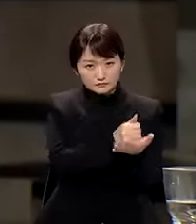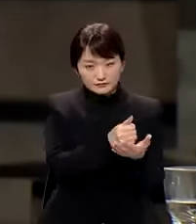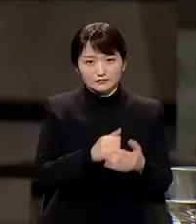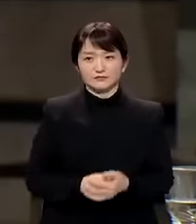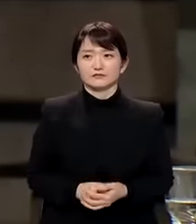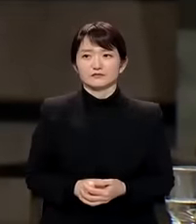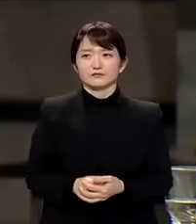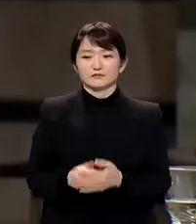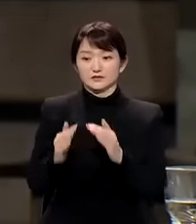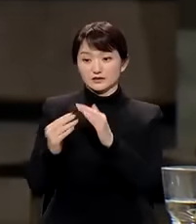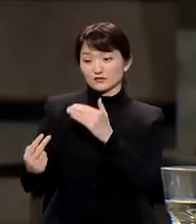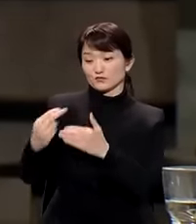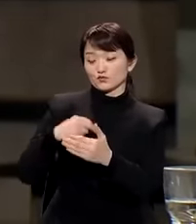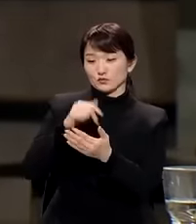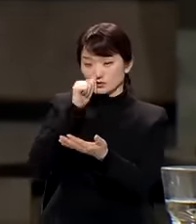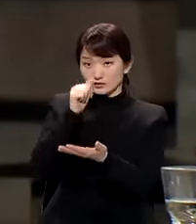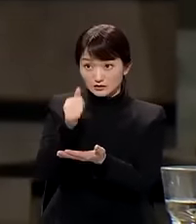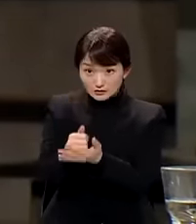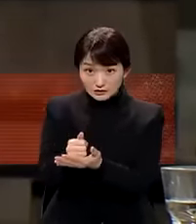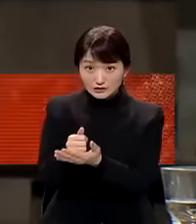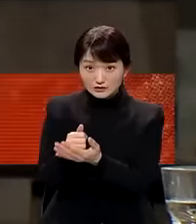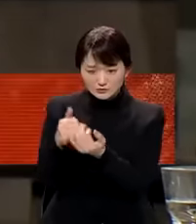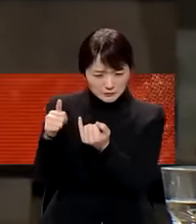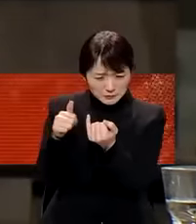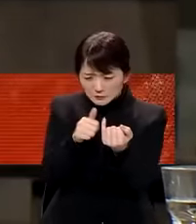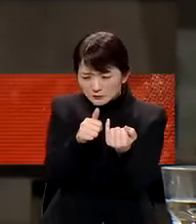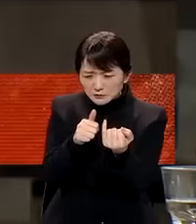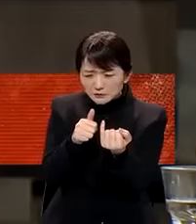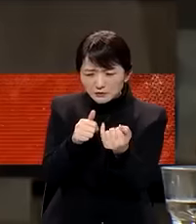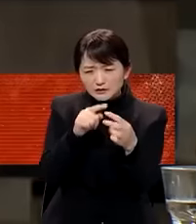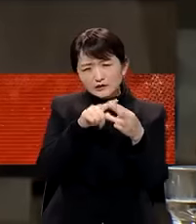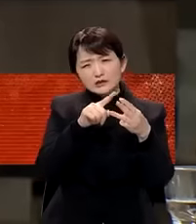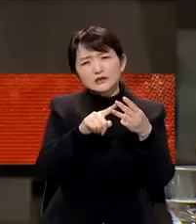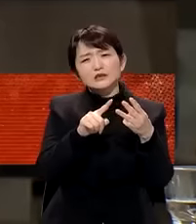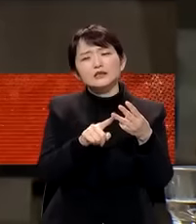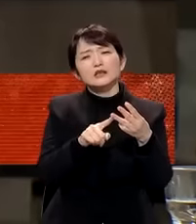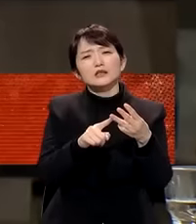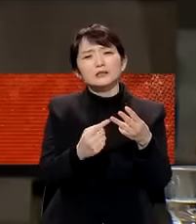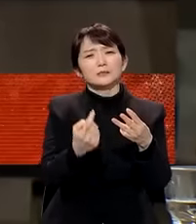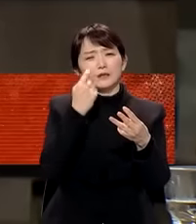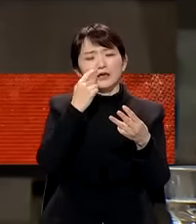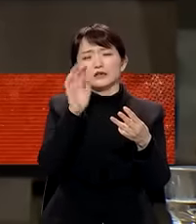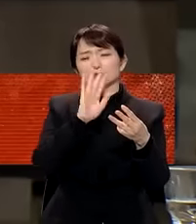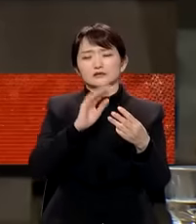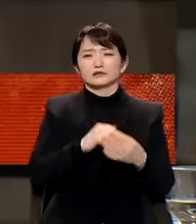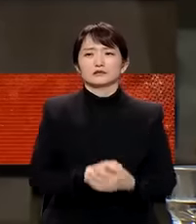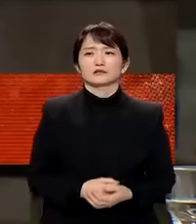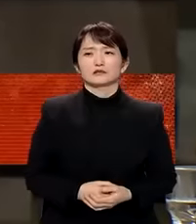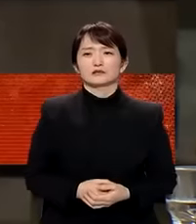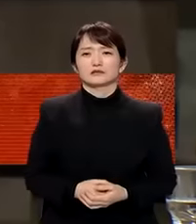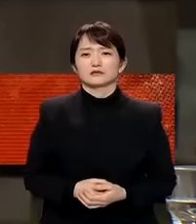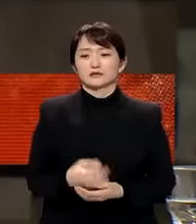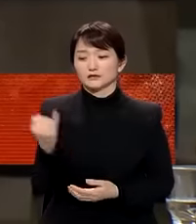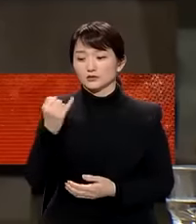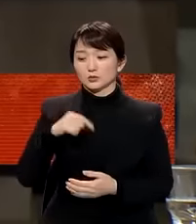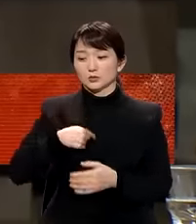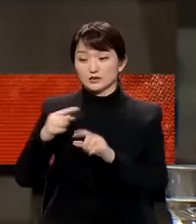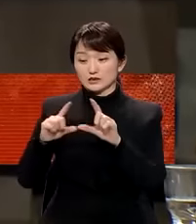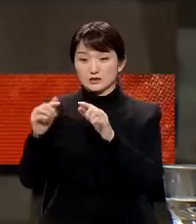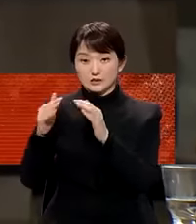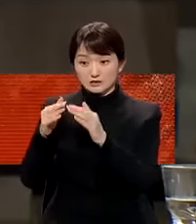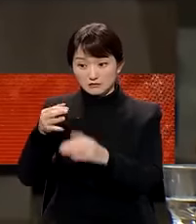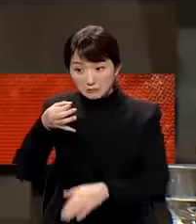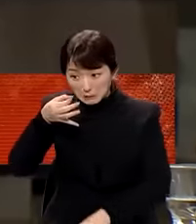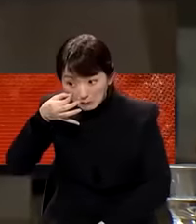스토킹 처벌법 이게 다 이게 비겨 갔습니다 그런데 여성이 혼자 살고 있는 집을 지금 엿본 거